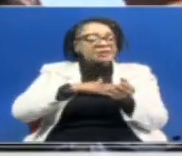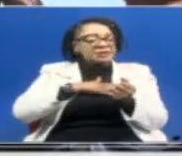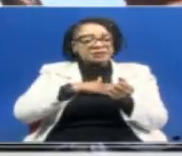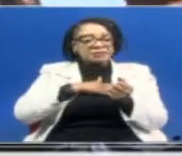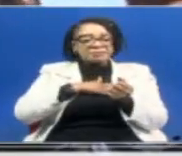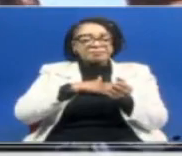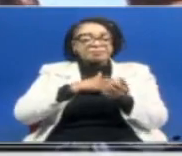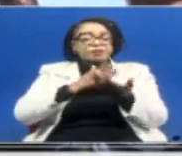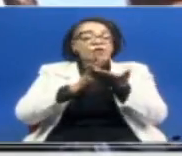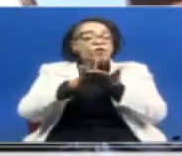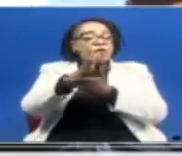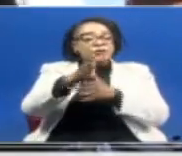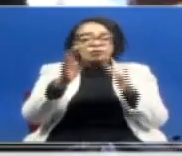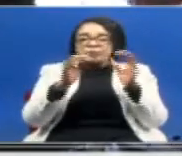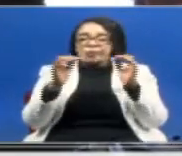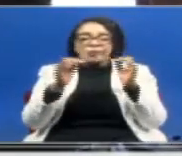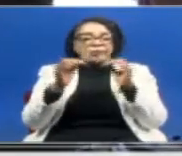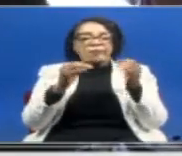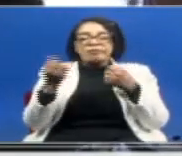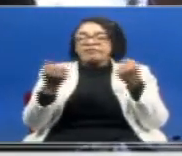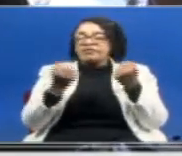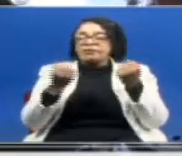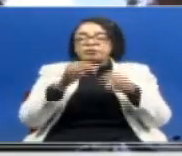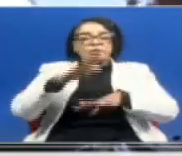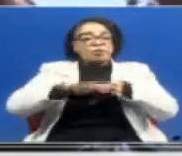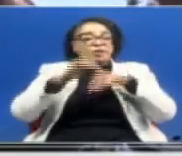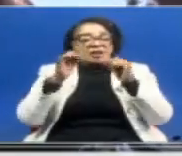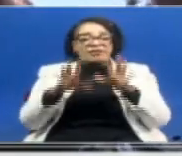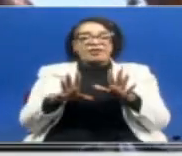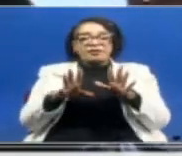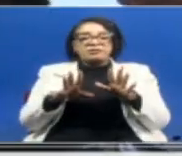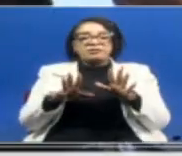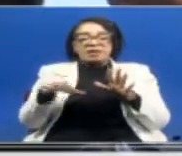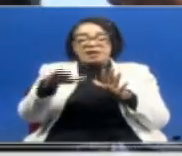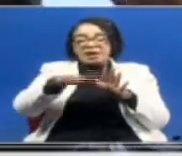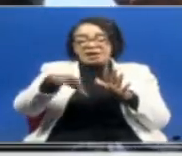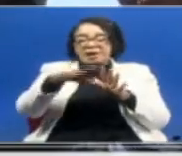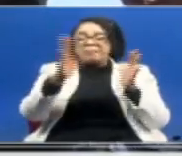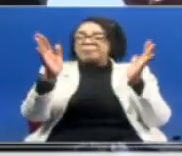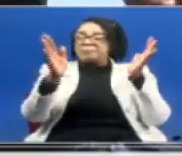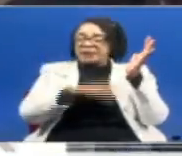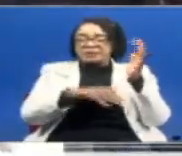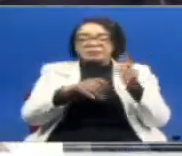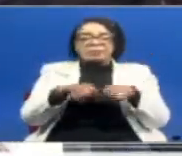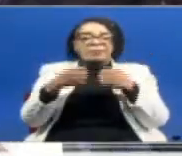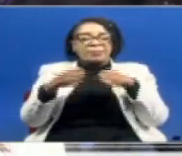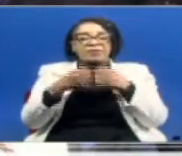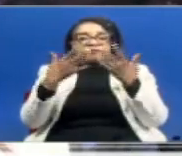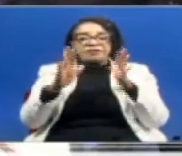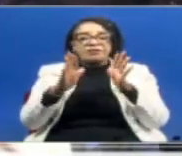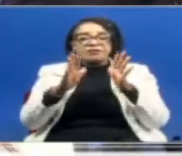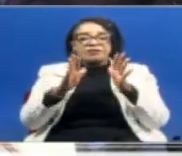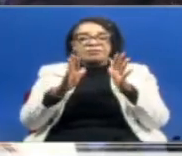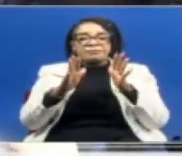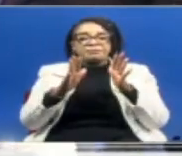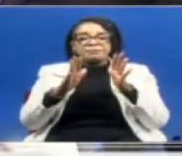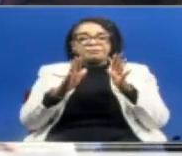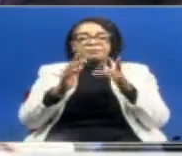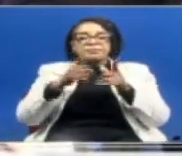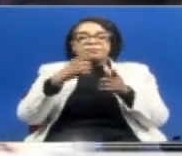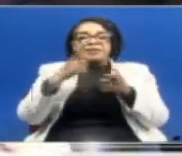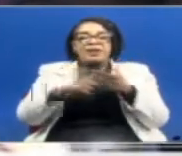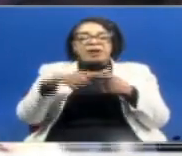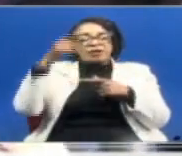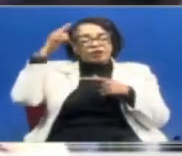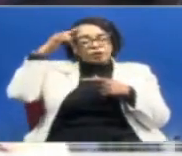ambavyo mlivyopita sehemu ni mbaya zaidi. Kumeharibika. Walifunga vioo, wakaamini watakuwa safe.